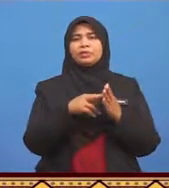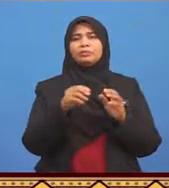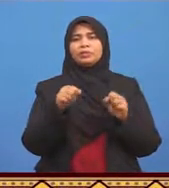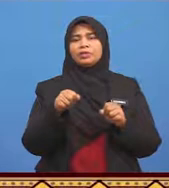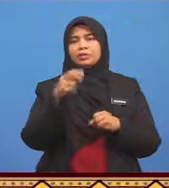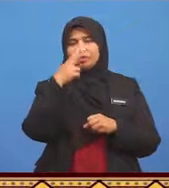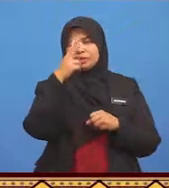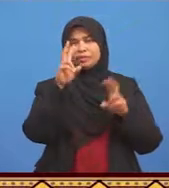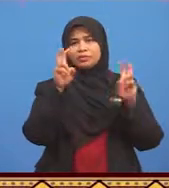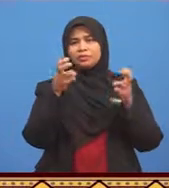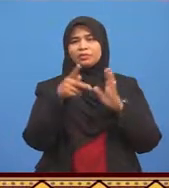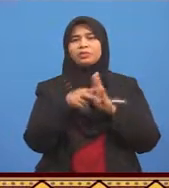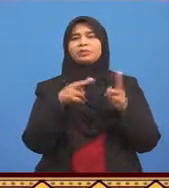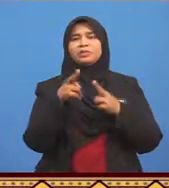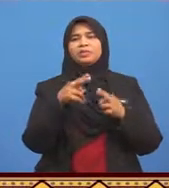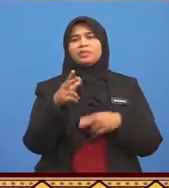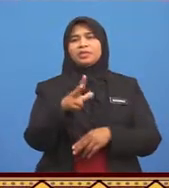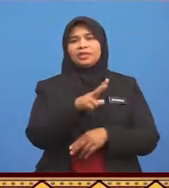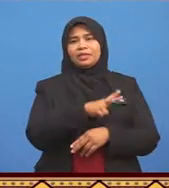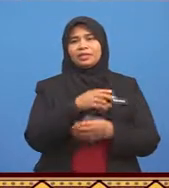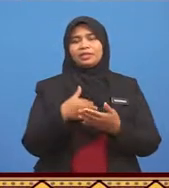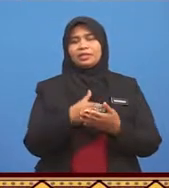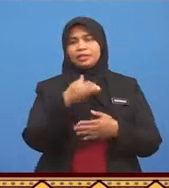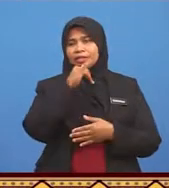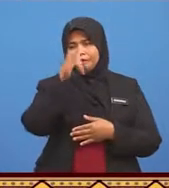tajuk pengurusan harta anak yatim ya.